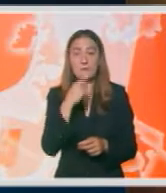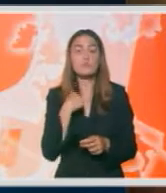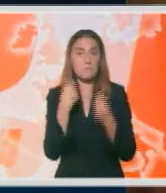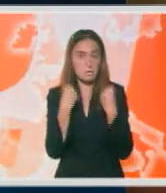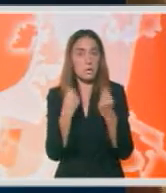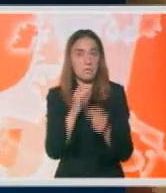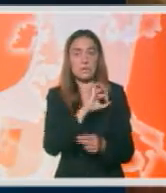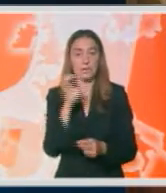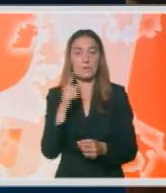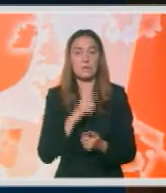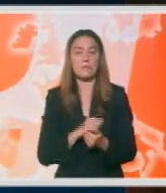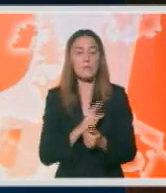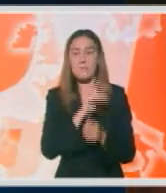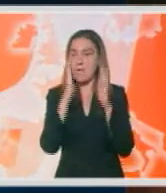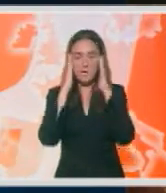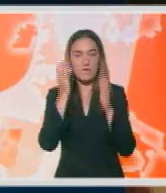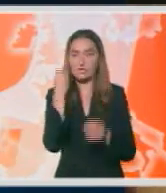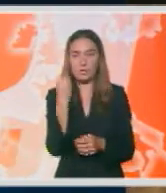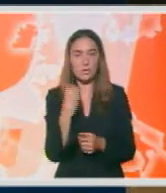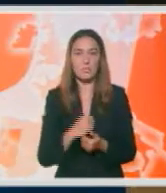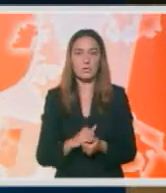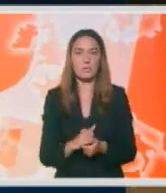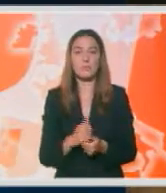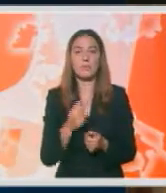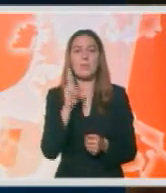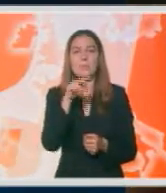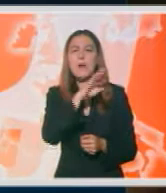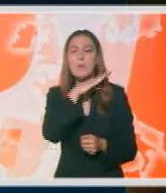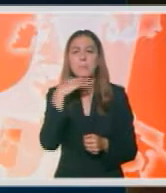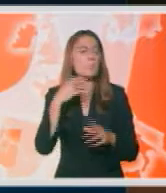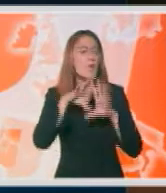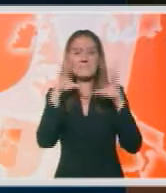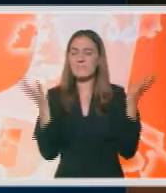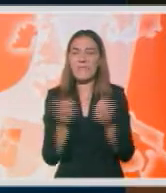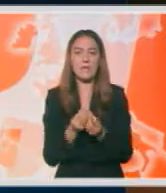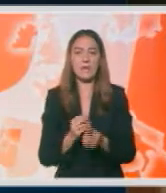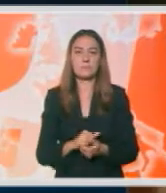dobri. Neverovatno dobri, eto. Ja, ima puno svega.